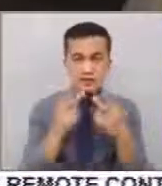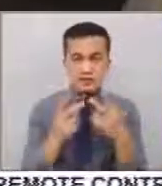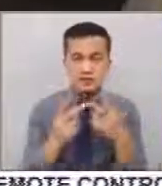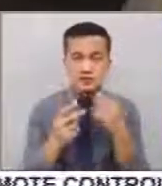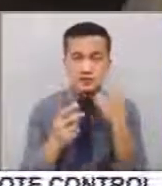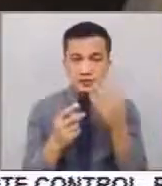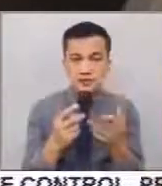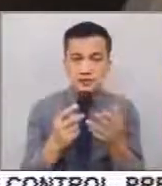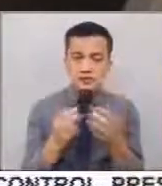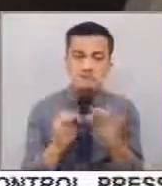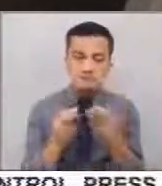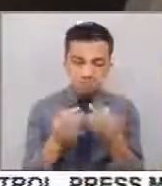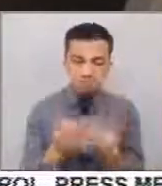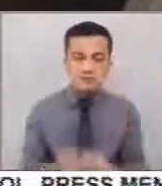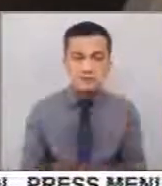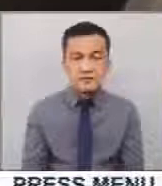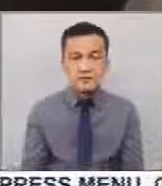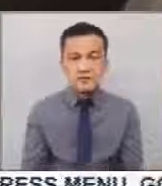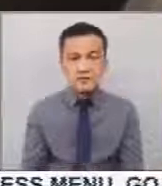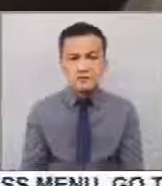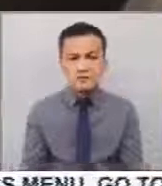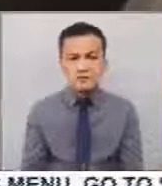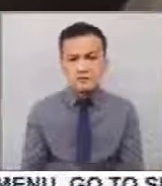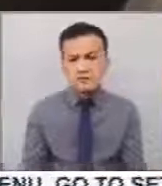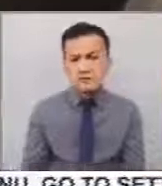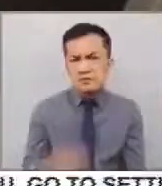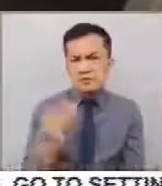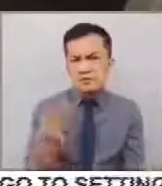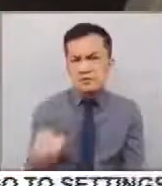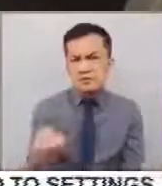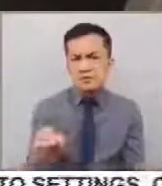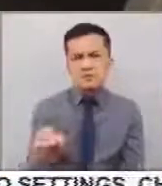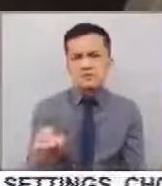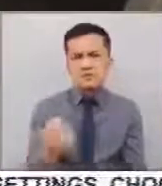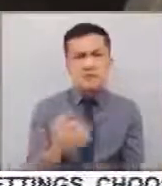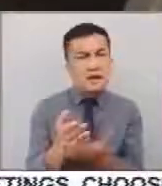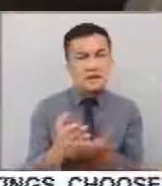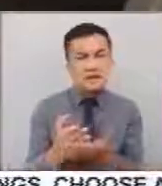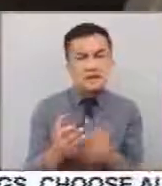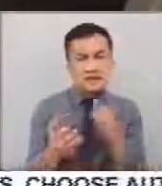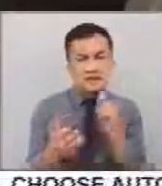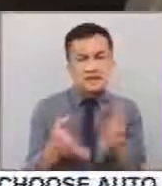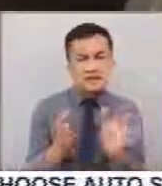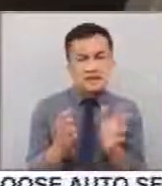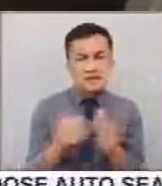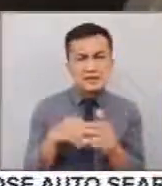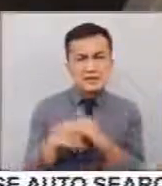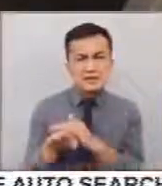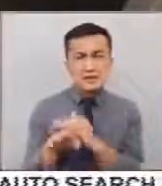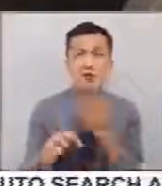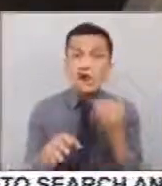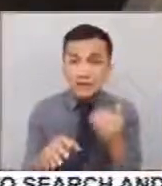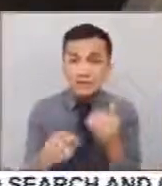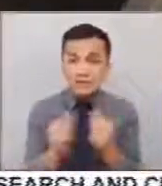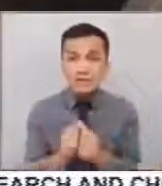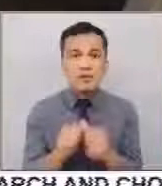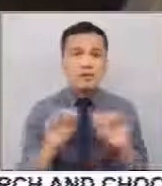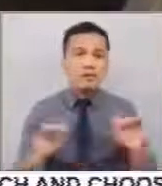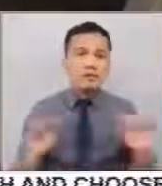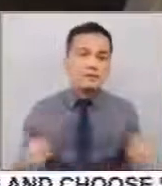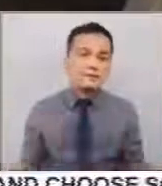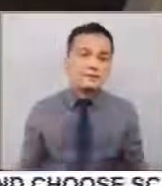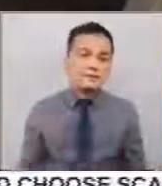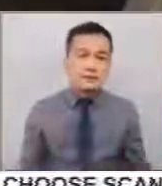sa buhay. Pero may ilang hindi pinayagang makapasok dahil kasama ang kanilang mga anak. Dahil dyan may